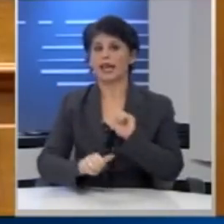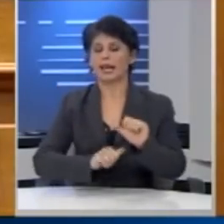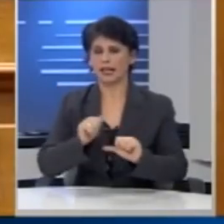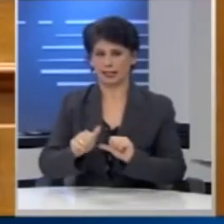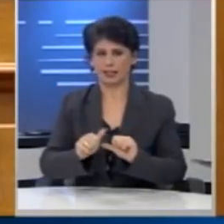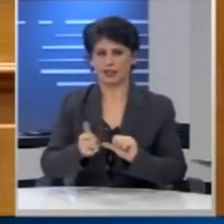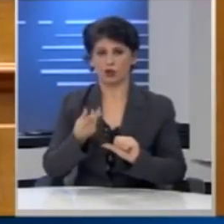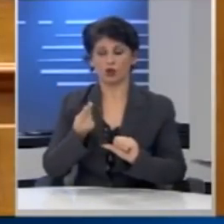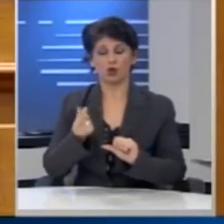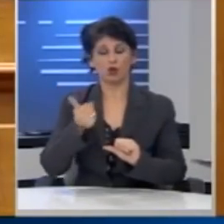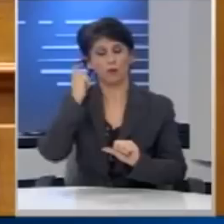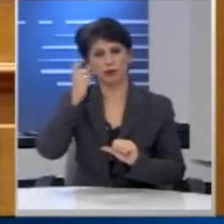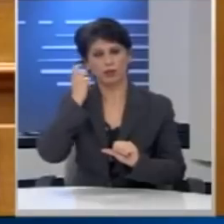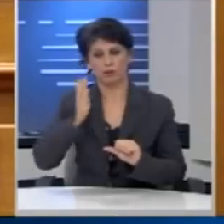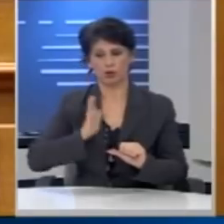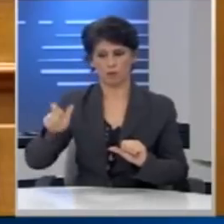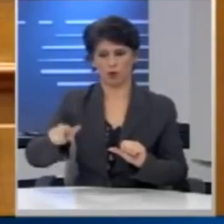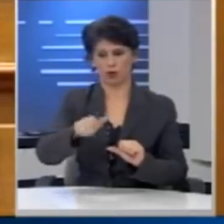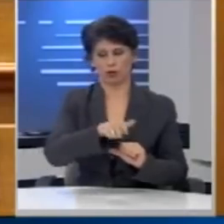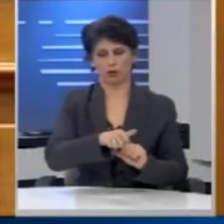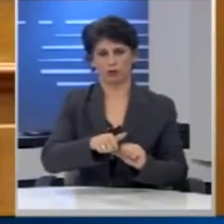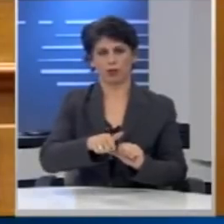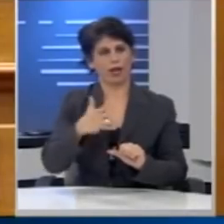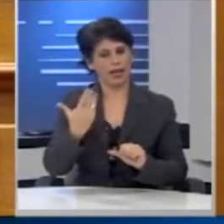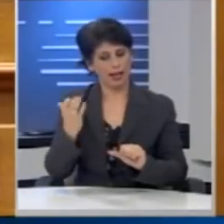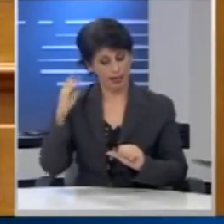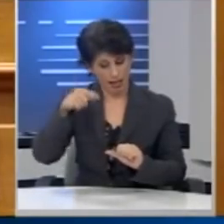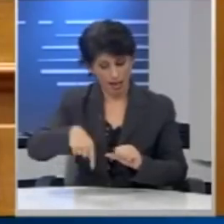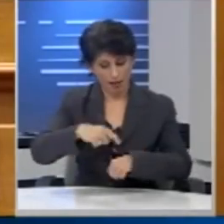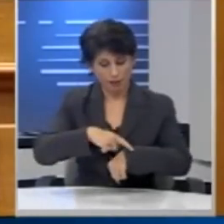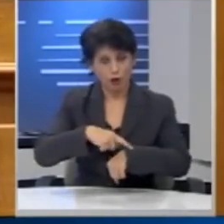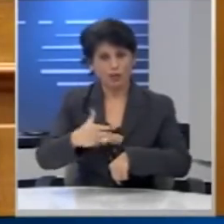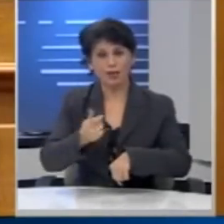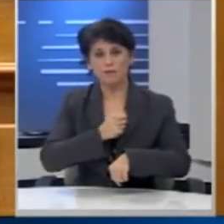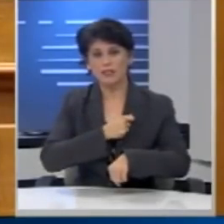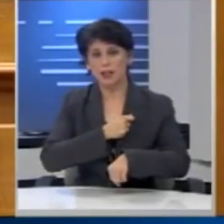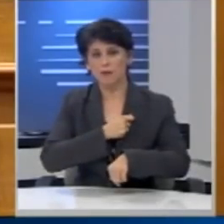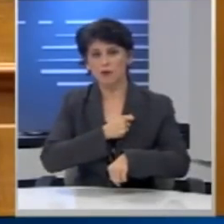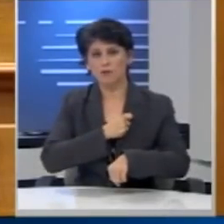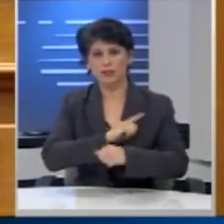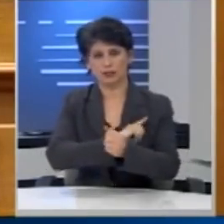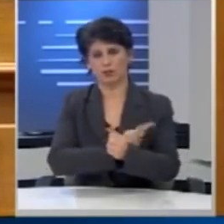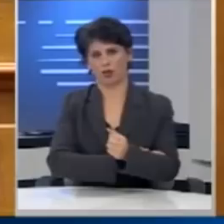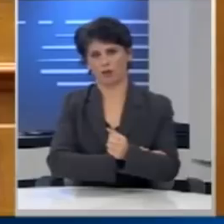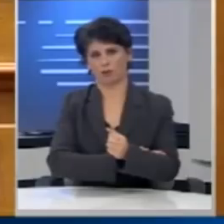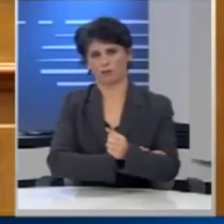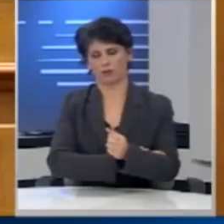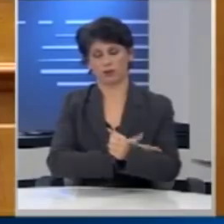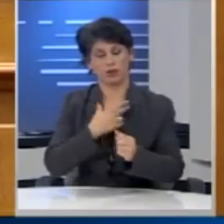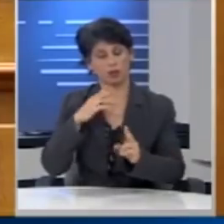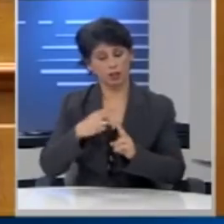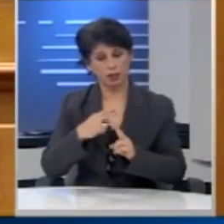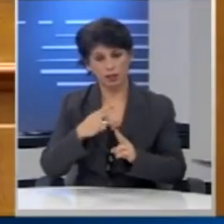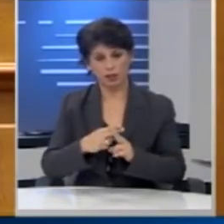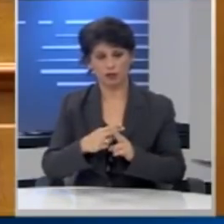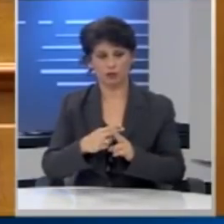αλλαγή στον τρόπο σκέψης των πολιτών. Έχει έρθει η ώρα επιτέλους να πιστέψουμε στις δυνάμεις μας και